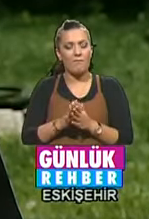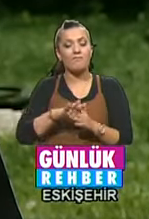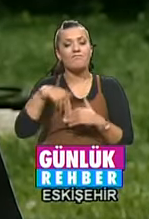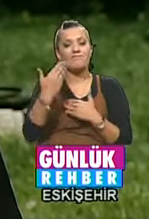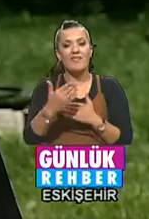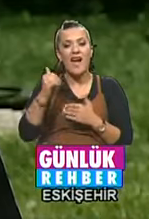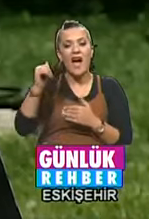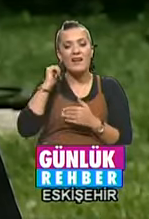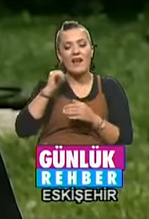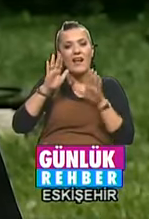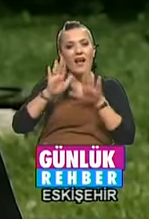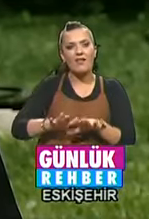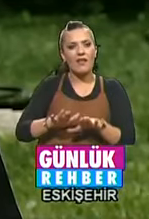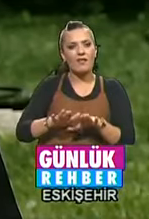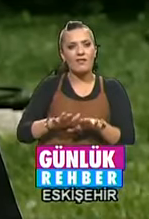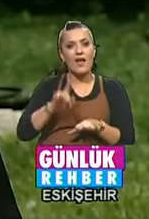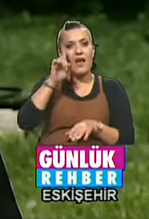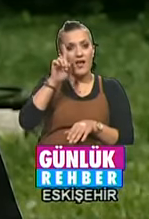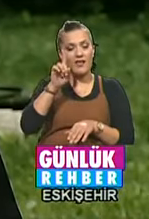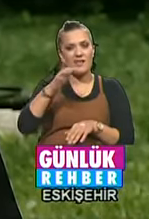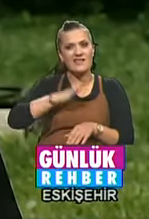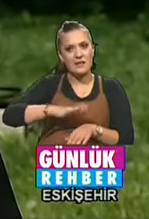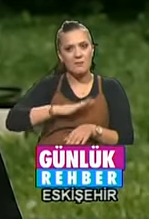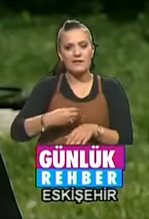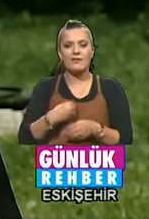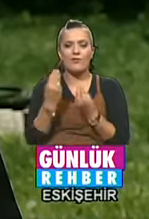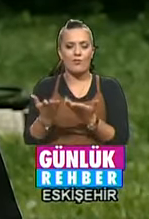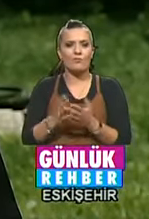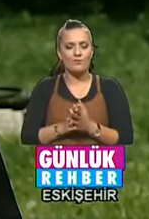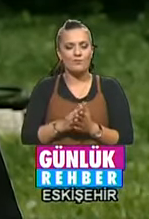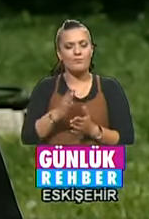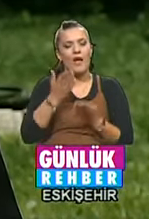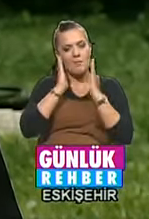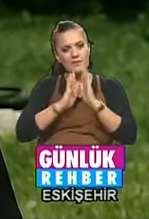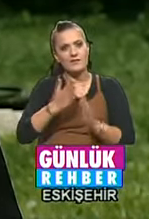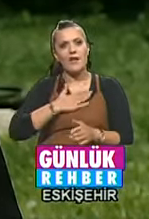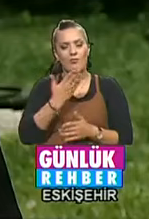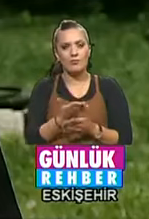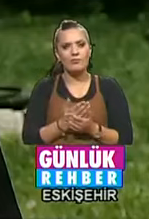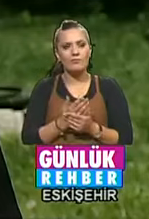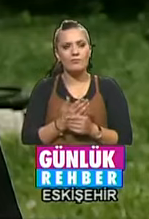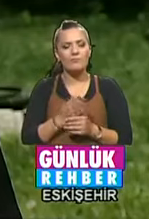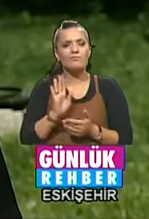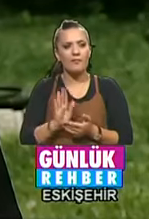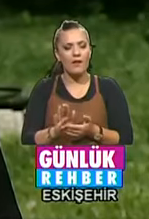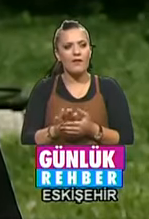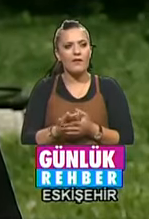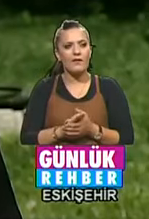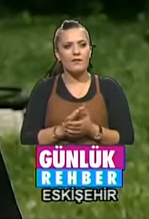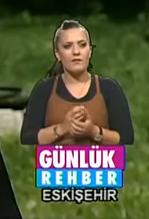ardından kalanlara Allah'tan sabır diliyorum. Amin. Sağ ol. Sağ ol. Evet,